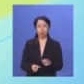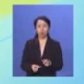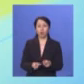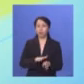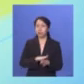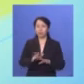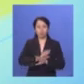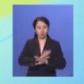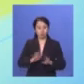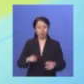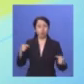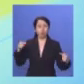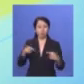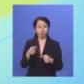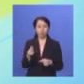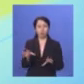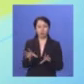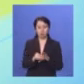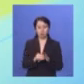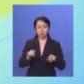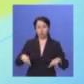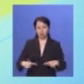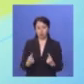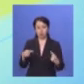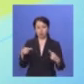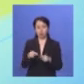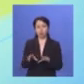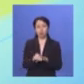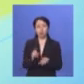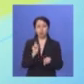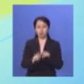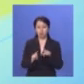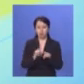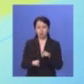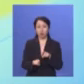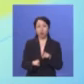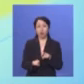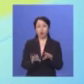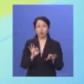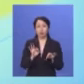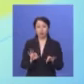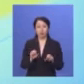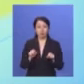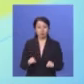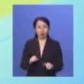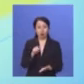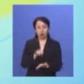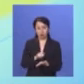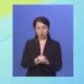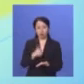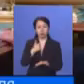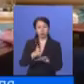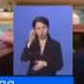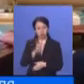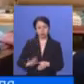за непринятие мер по противодействию коррупции и восстановление антикоррупционной экспертизы нормативных правовых актов. Глава